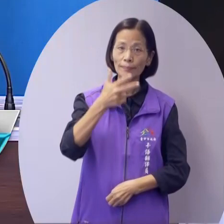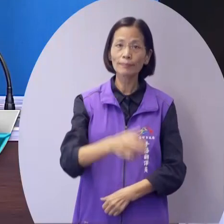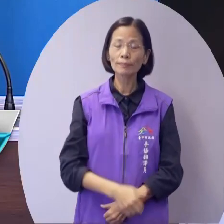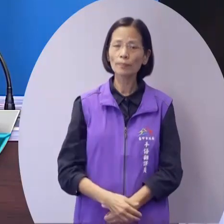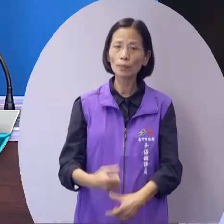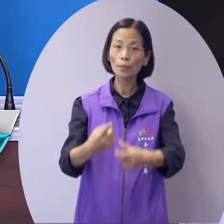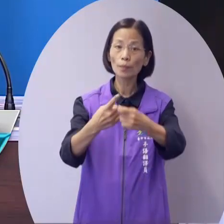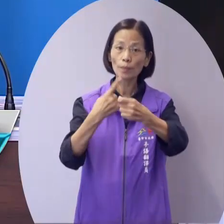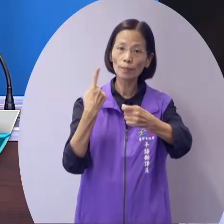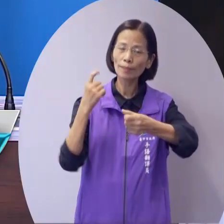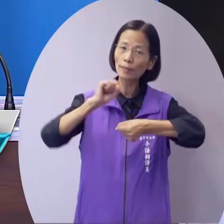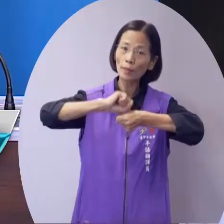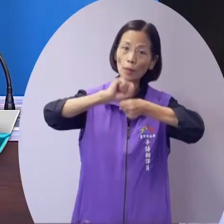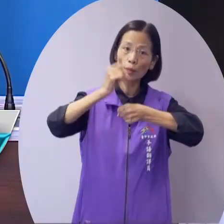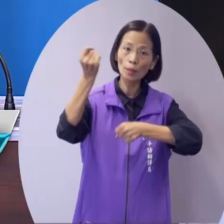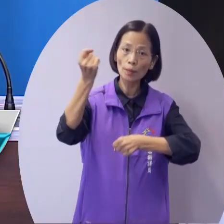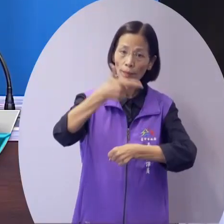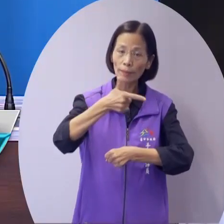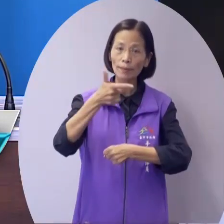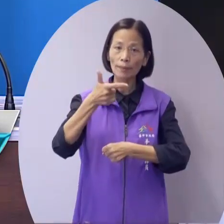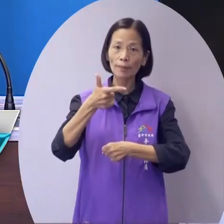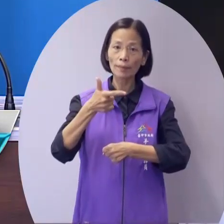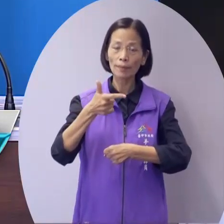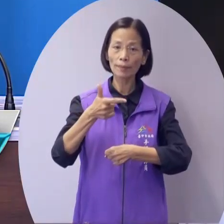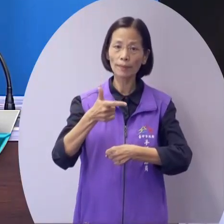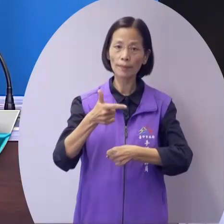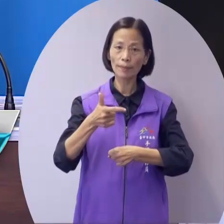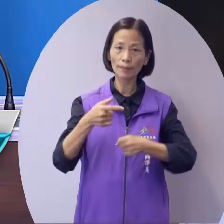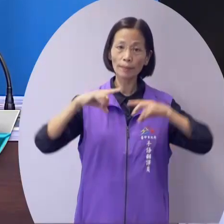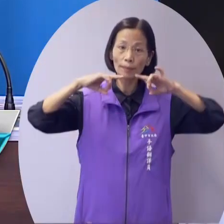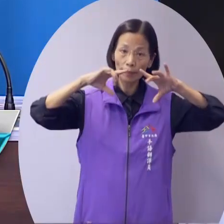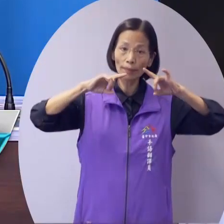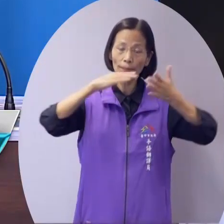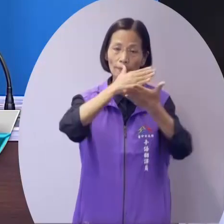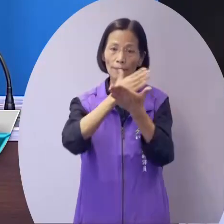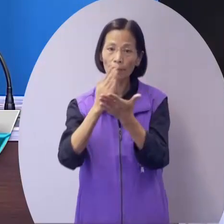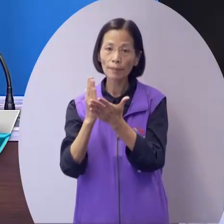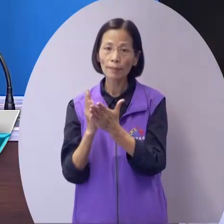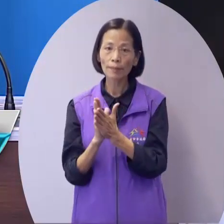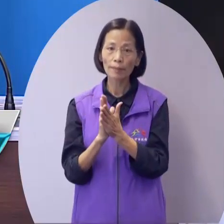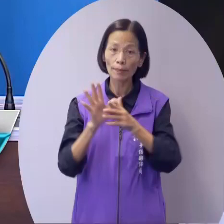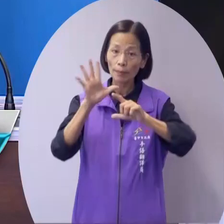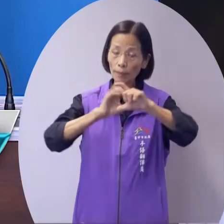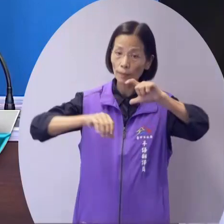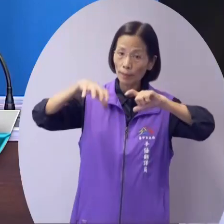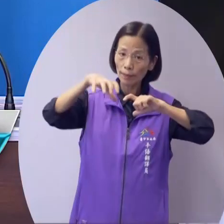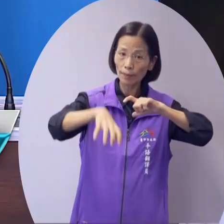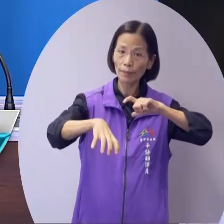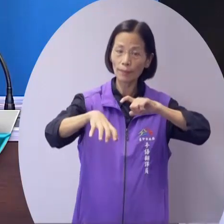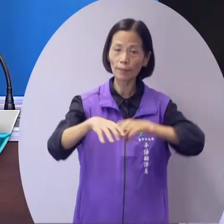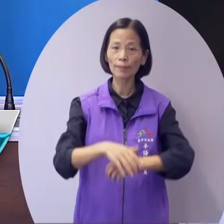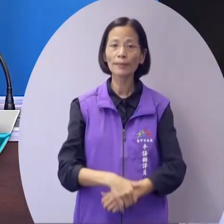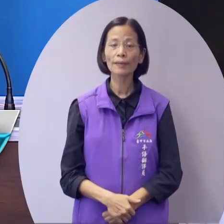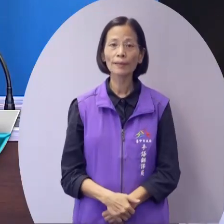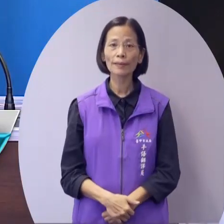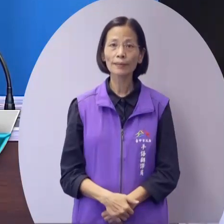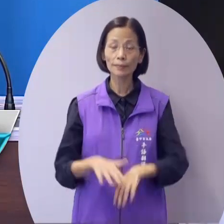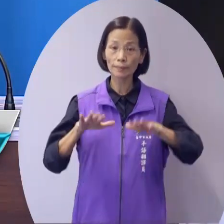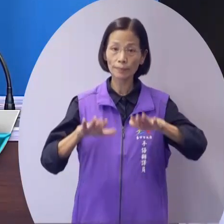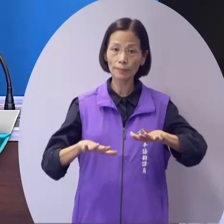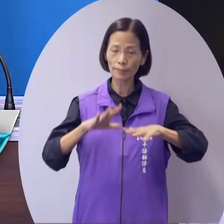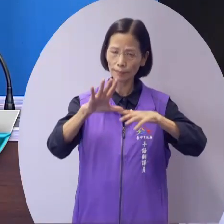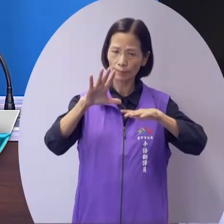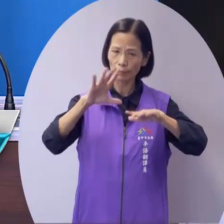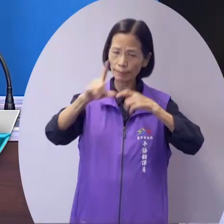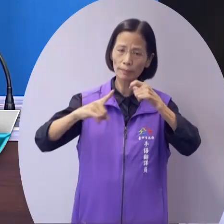们去年新增的6条路线，主要是在雾峰等等的屯区。那这次今年